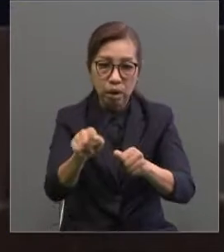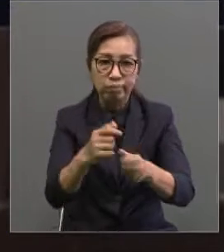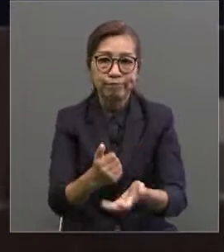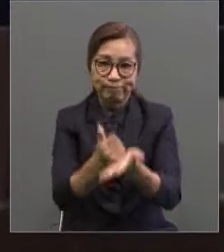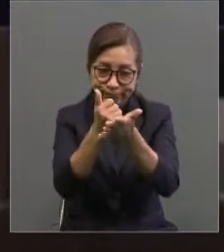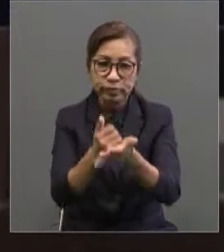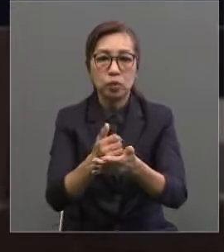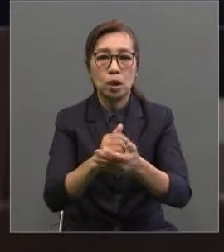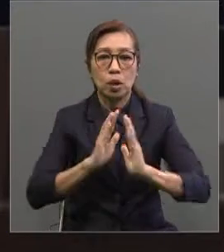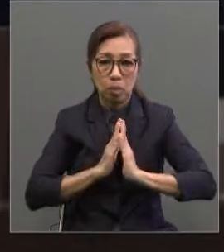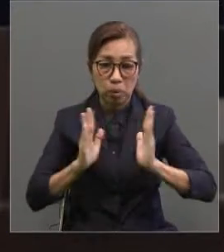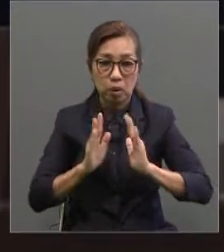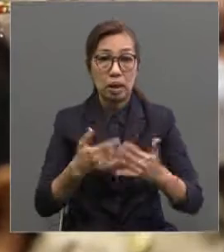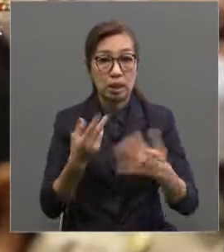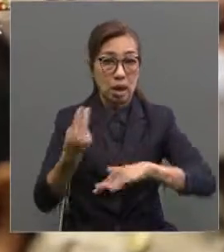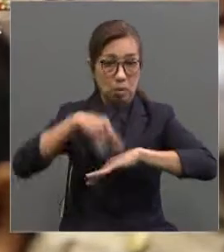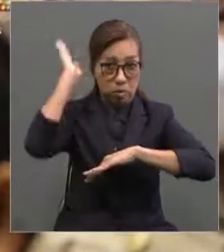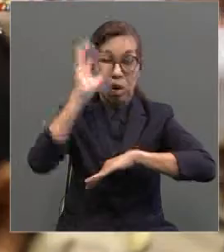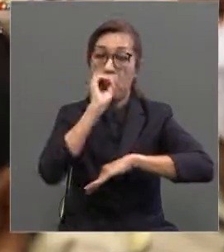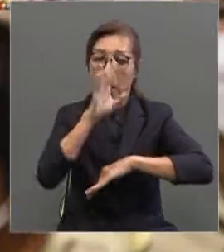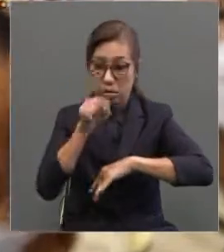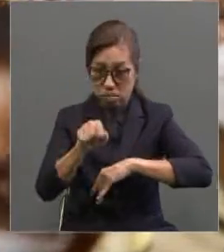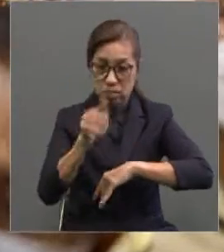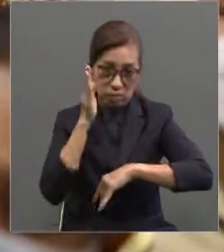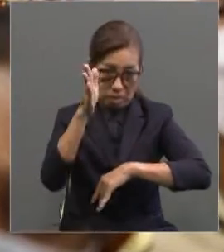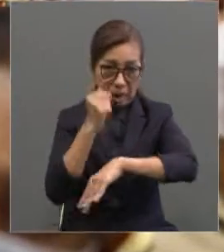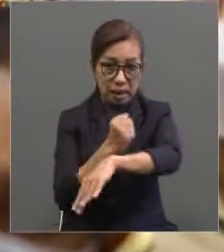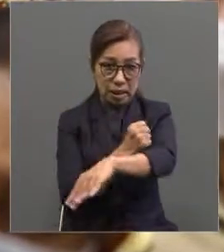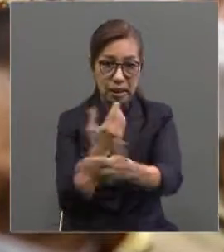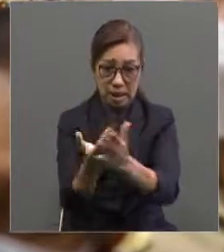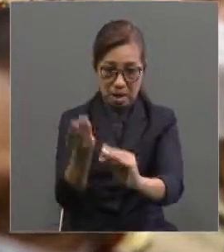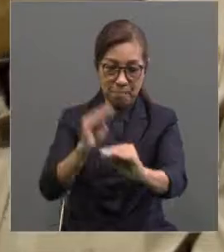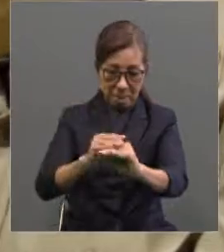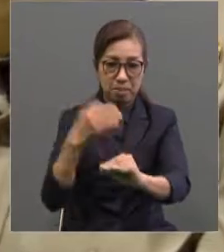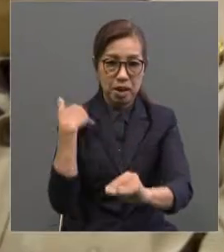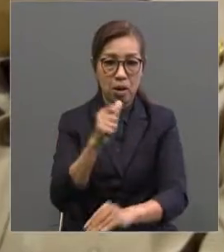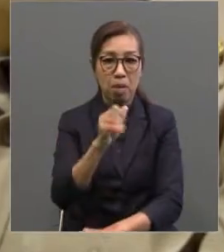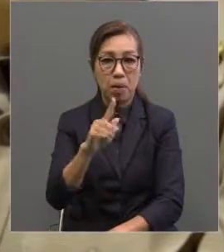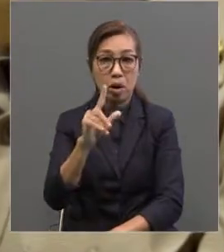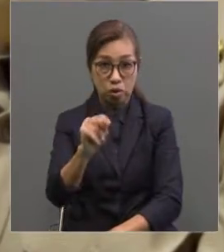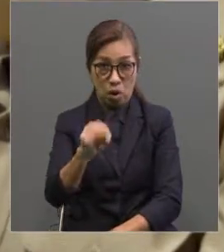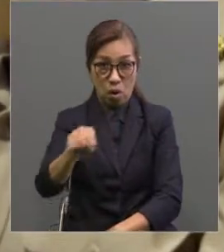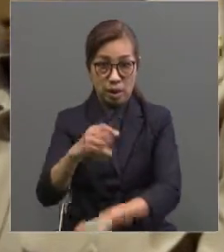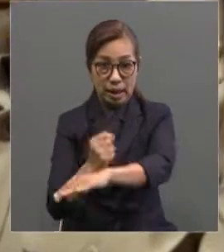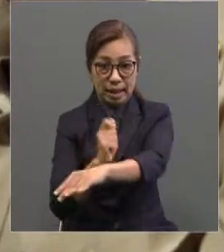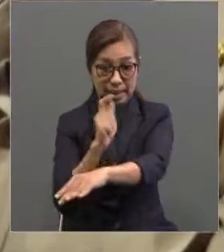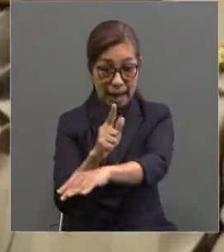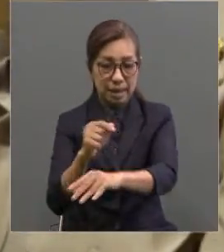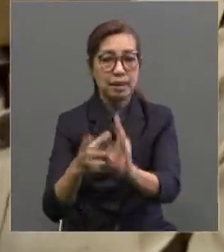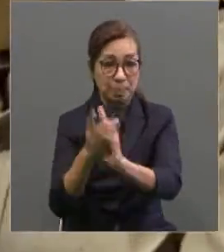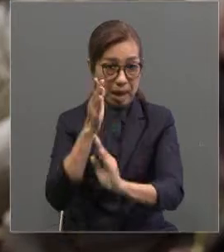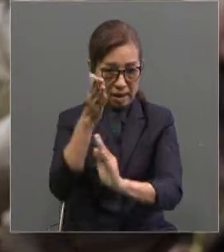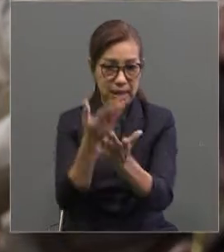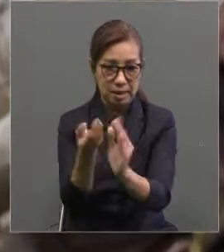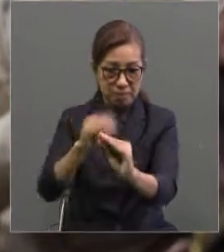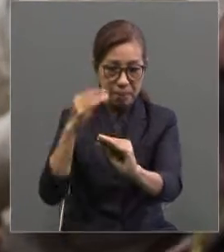นค่ะท่านประกาศบนเวทีนะคะบอกว่าจะมีการขึ้นค่าตอบแทนเจ้าหน้าที่อบต.ในสัปดาห์หน้าแล้วก็ประกาศย